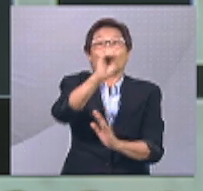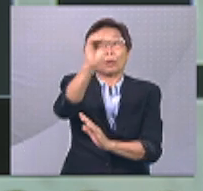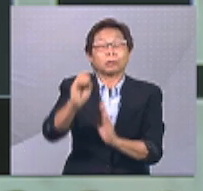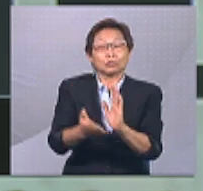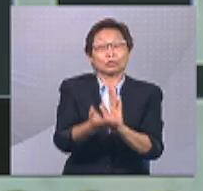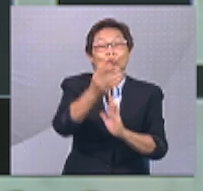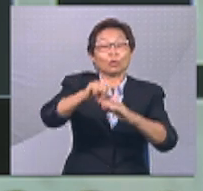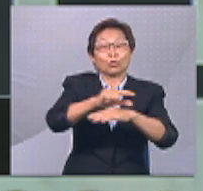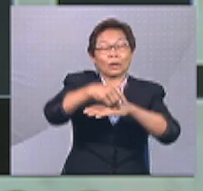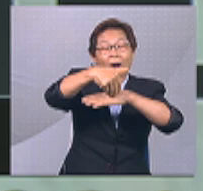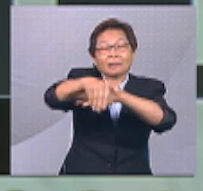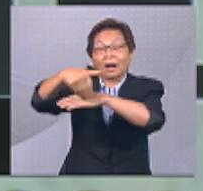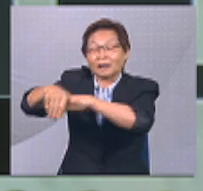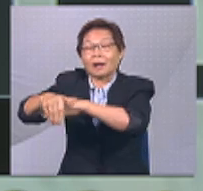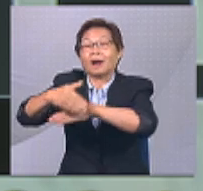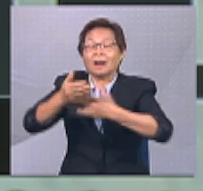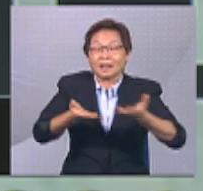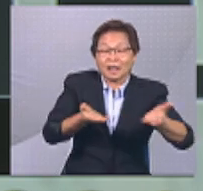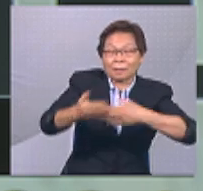kita menggunakan perkhidmatan